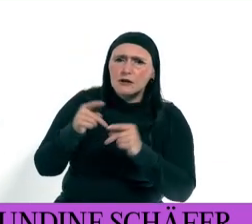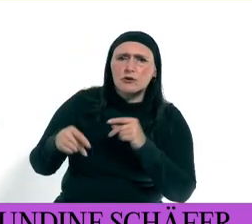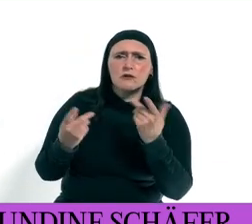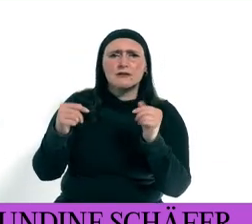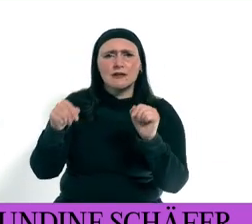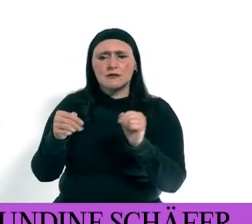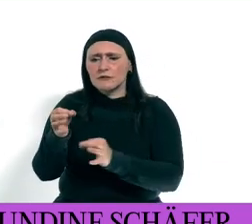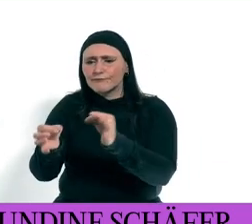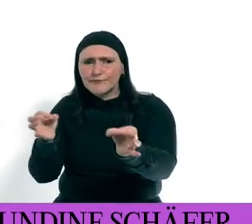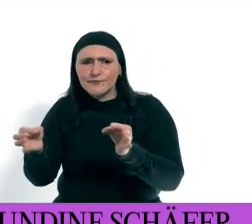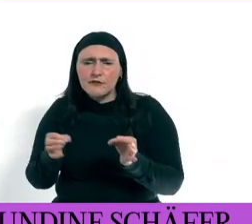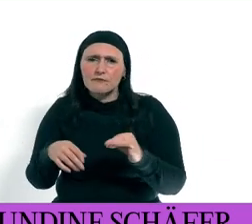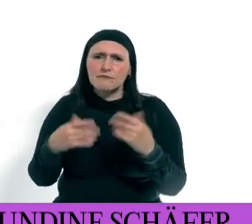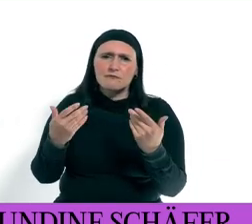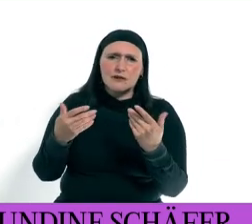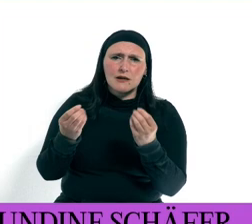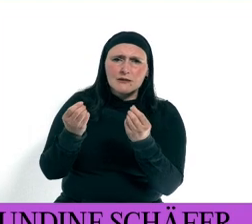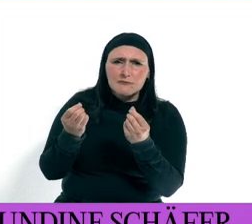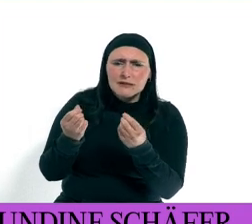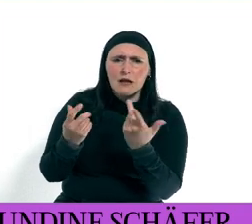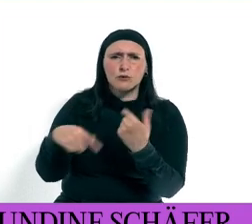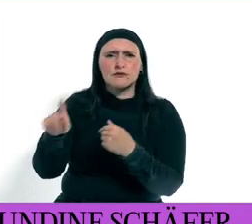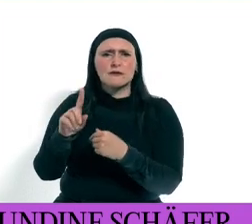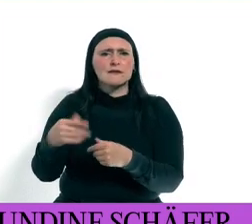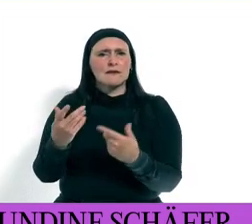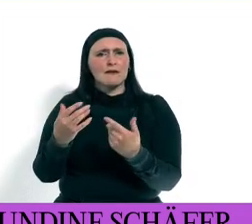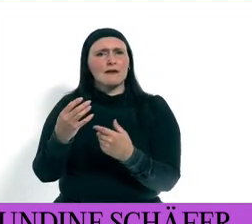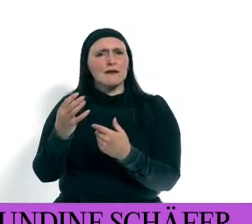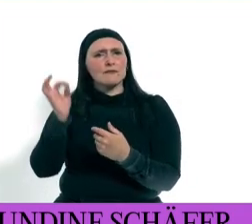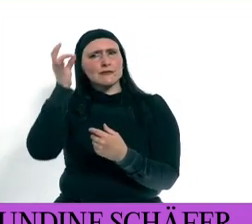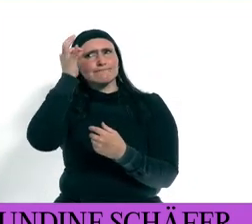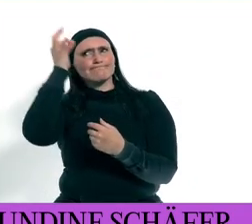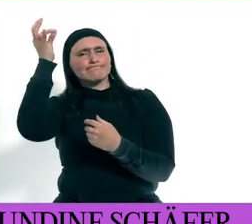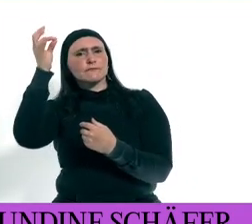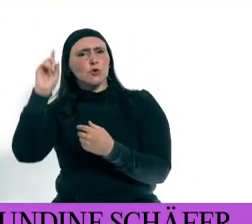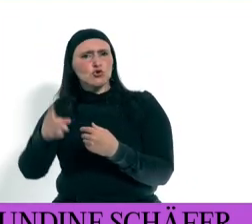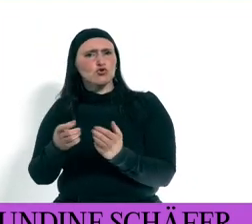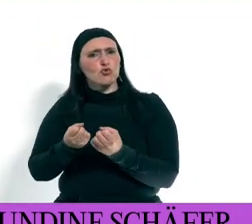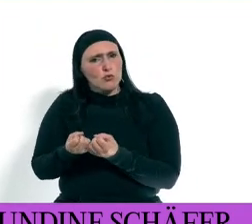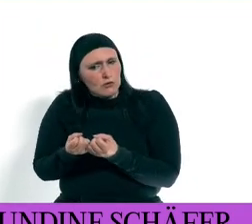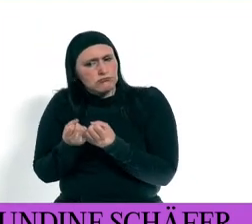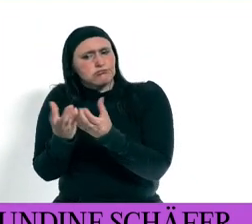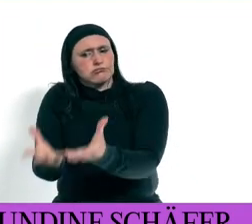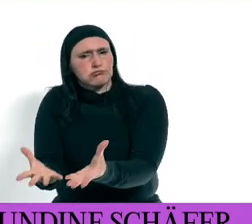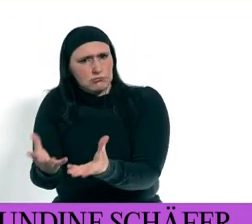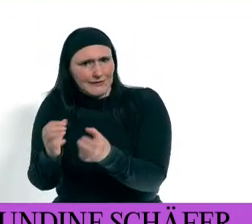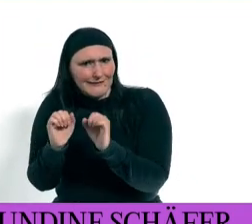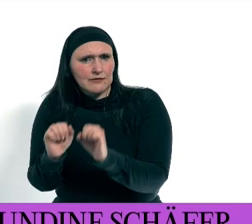Wir haben damit also auch Zugang und Zugriff auf lokale